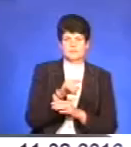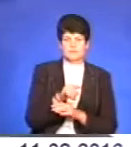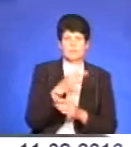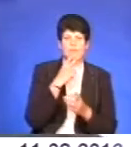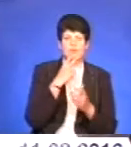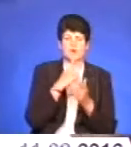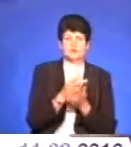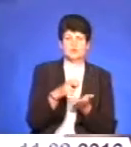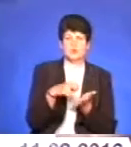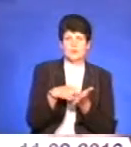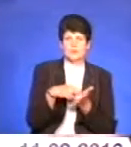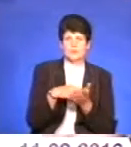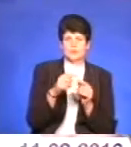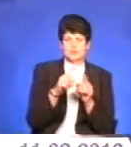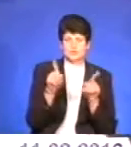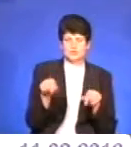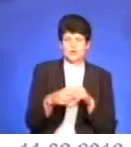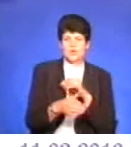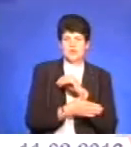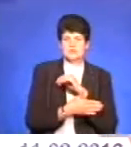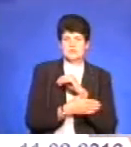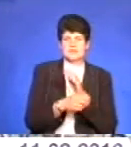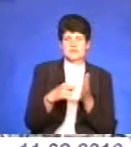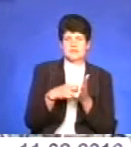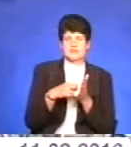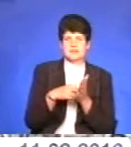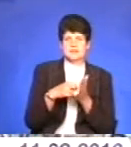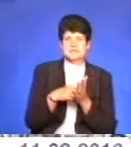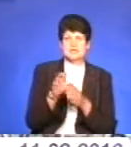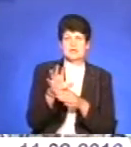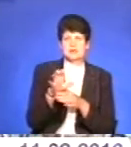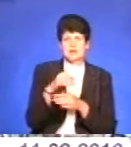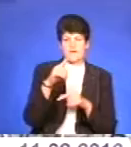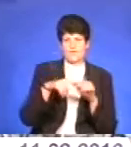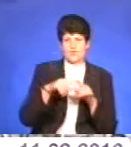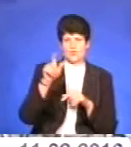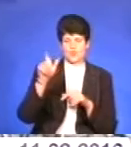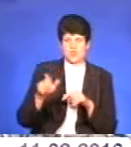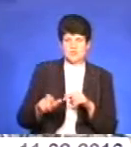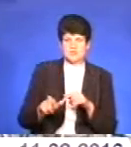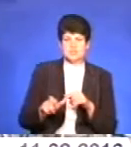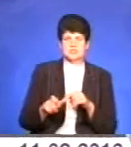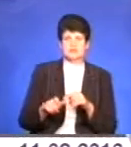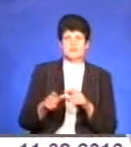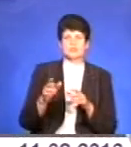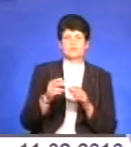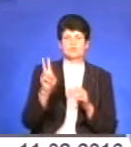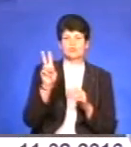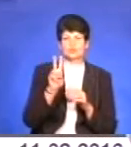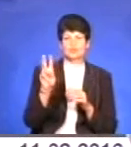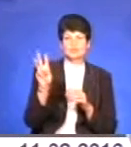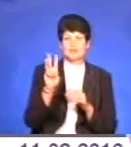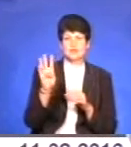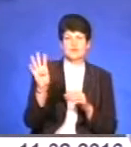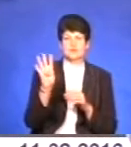поштову картку тих часів, останній лист та фото родича. Основні заходи з відзначення 100-річчя боїв відбудуться 2, 3